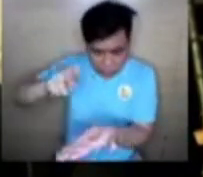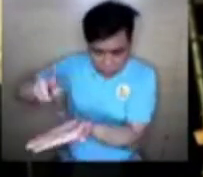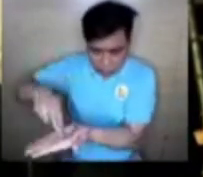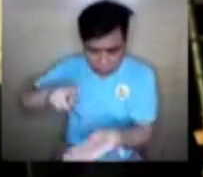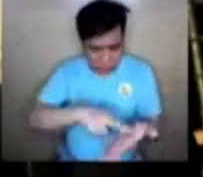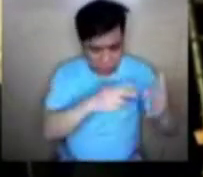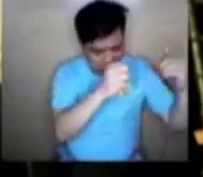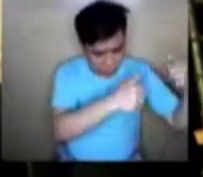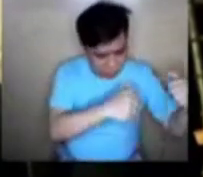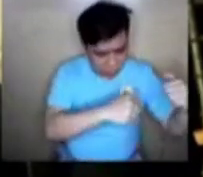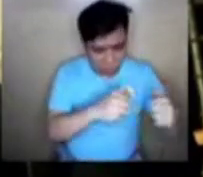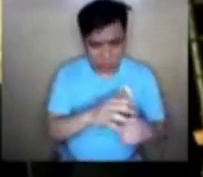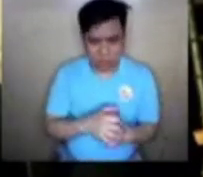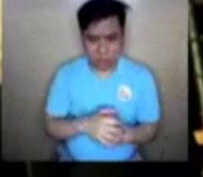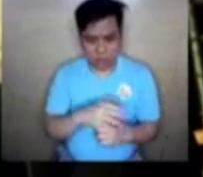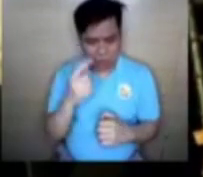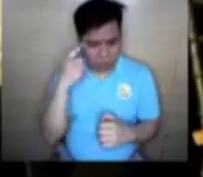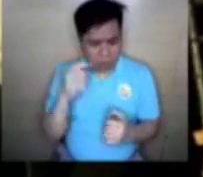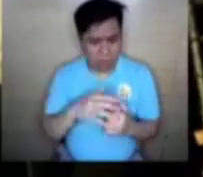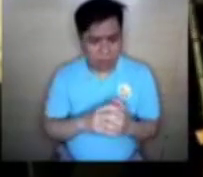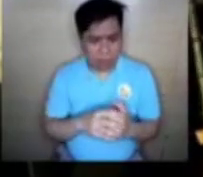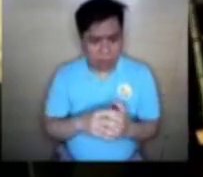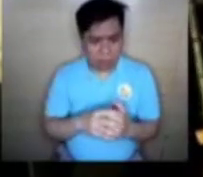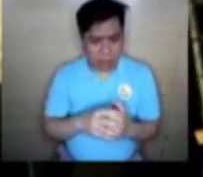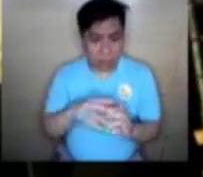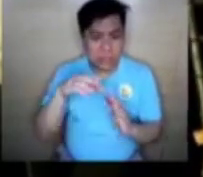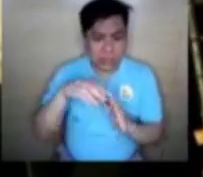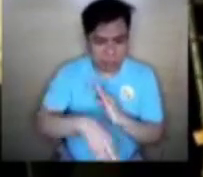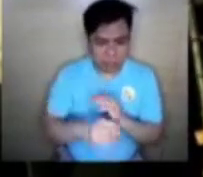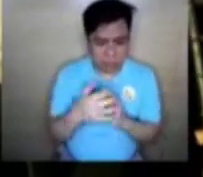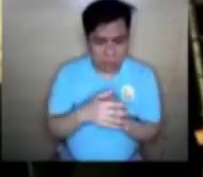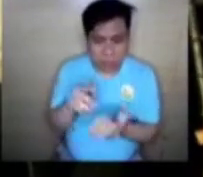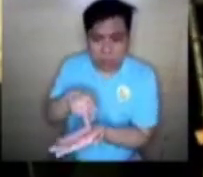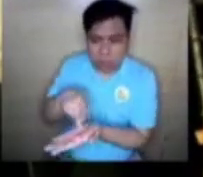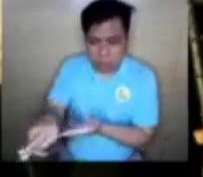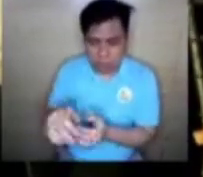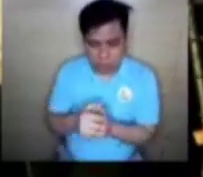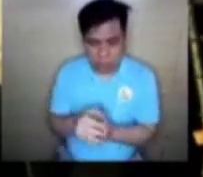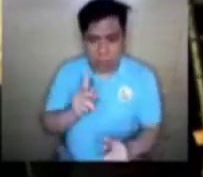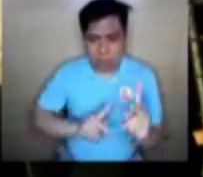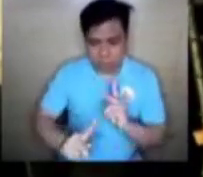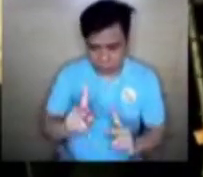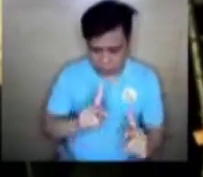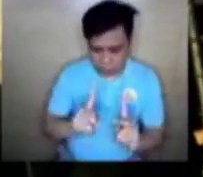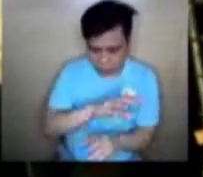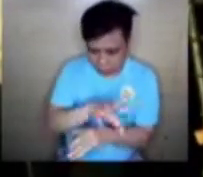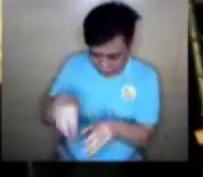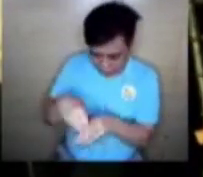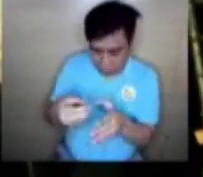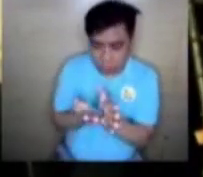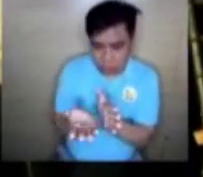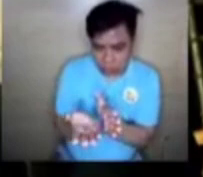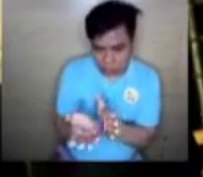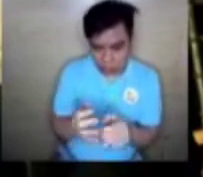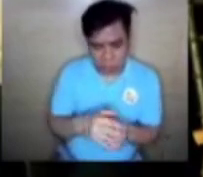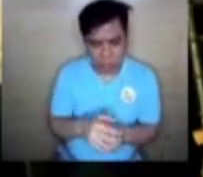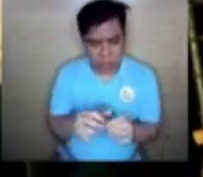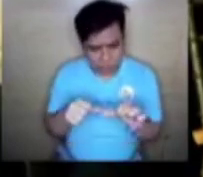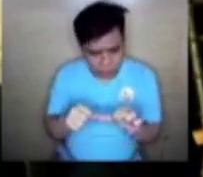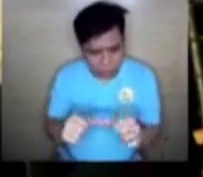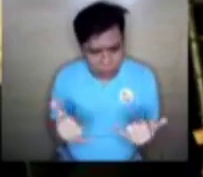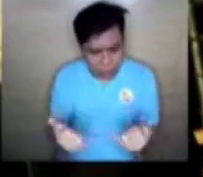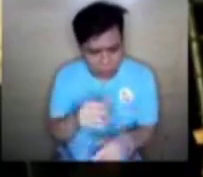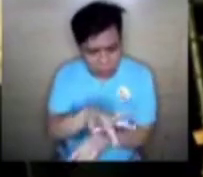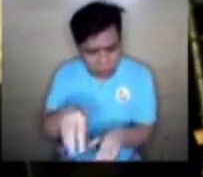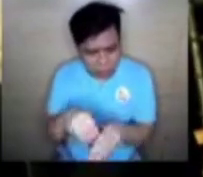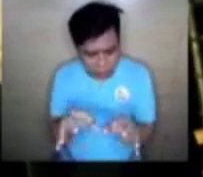agreement para maging abot-kaya ang ihuhulog ng mga residente sa SHOPSI. Kasabay nito ang paghahanda